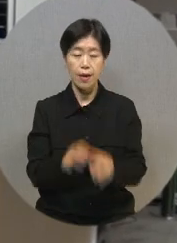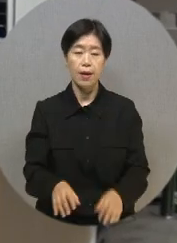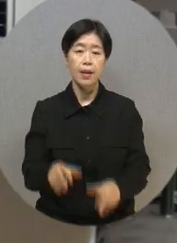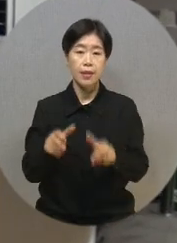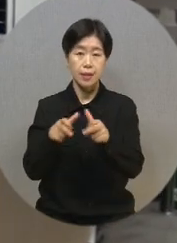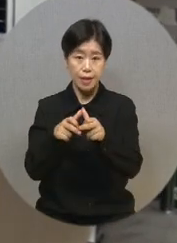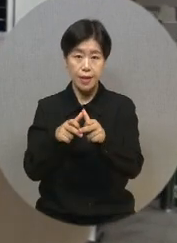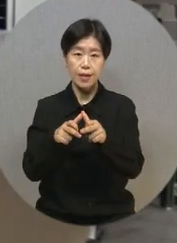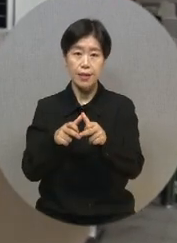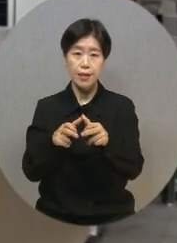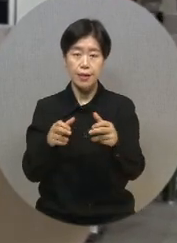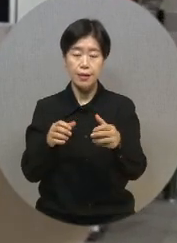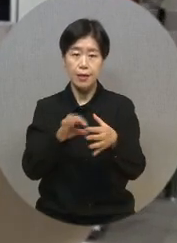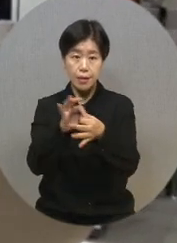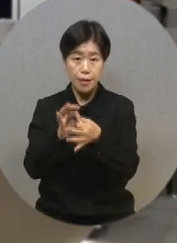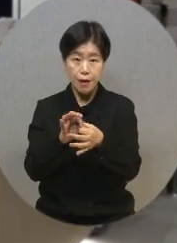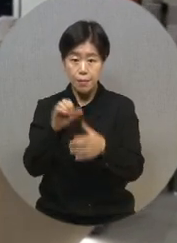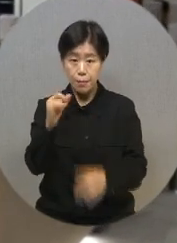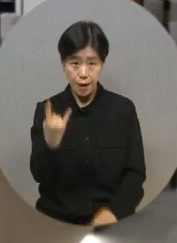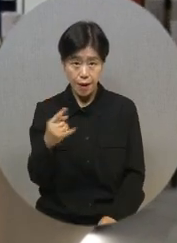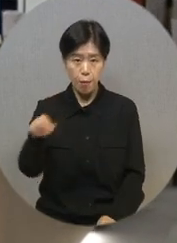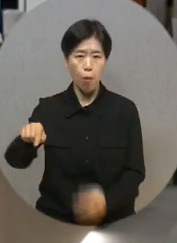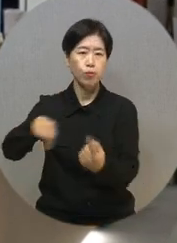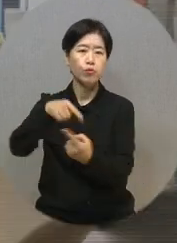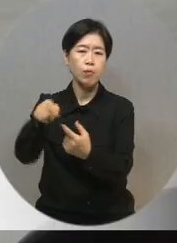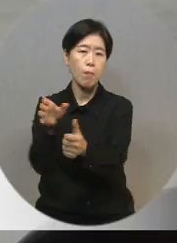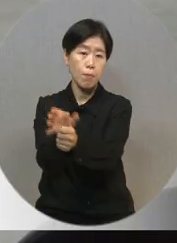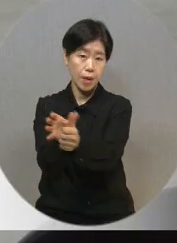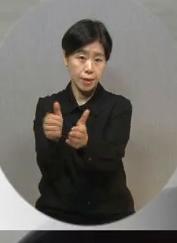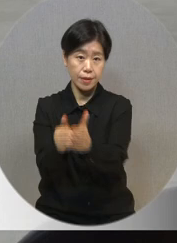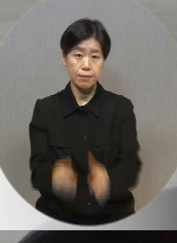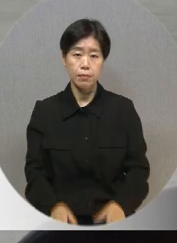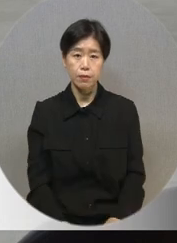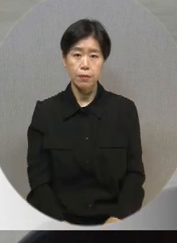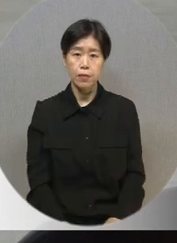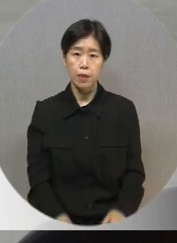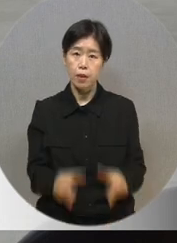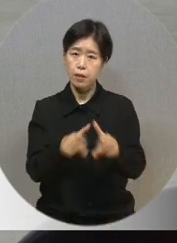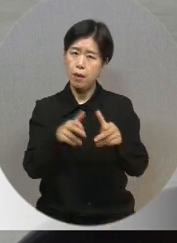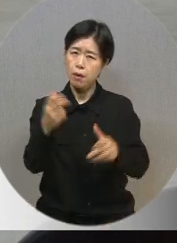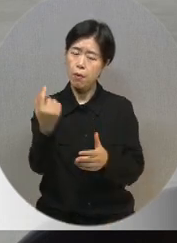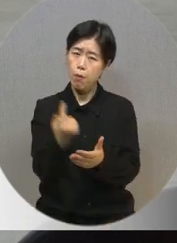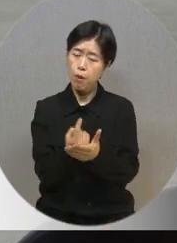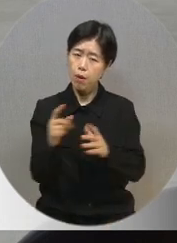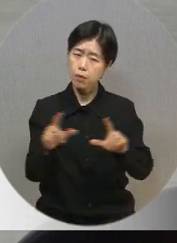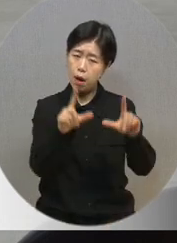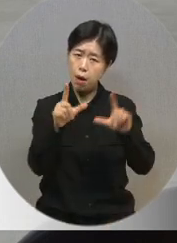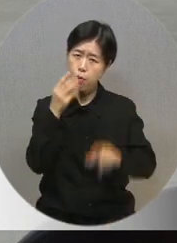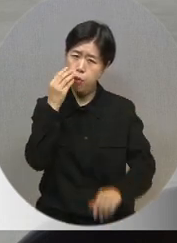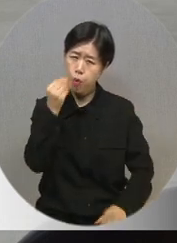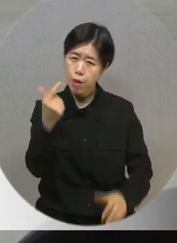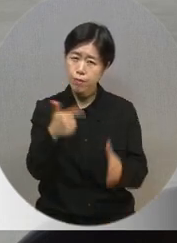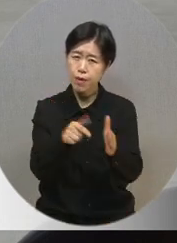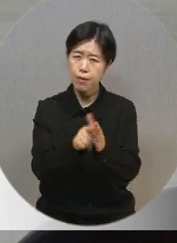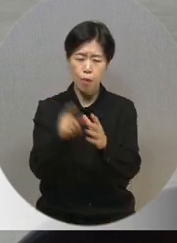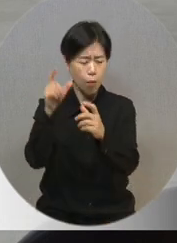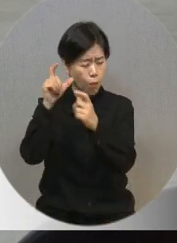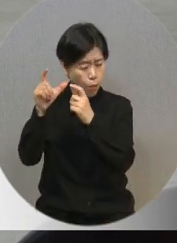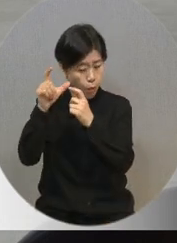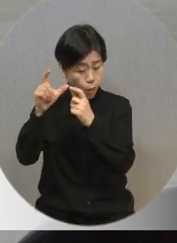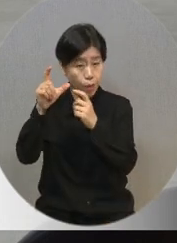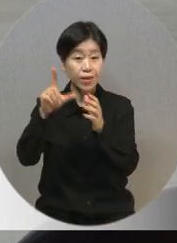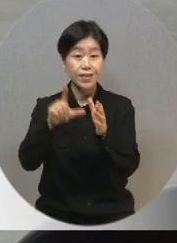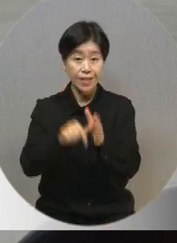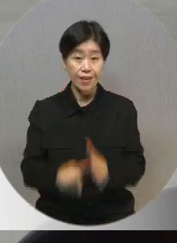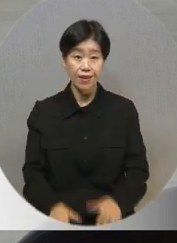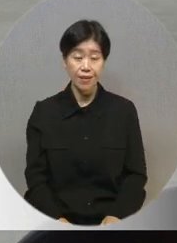장애인 총연합회가 운영을 시작한 카페 별하입니다. 어떻게 하면 장애인들의 삶이 좋아질까 고민을 하던 끝에